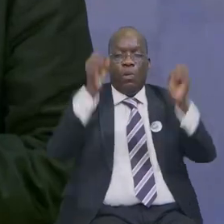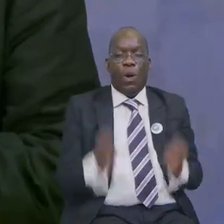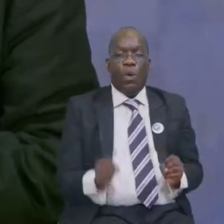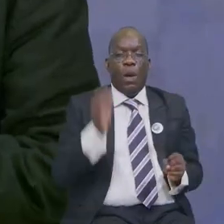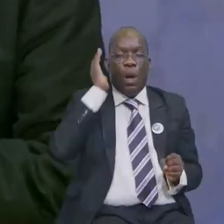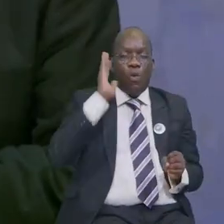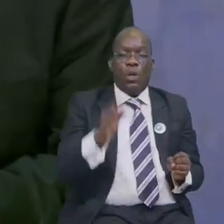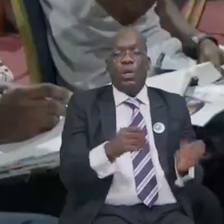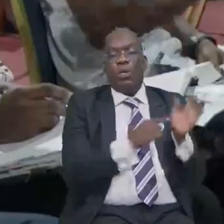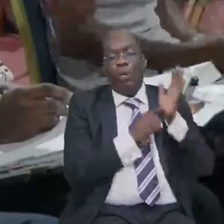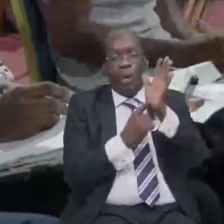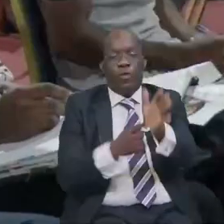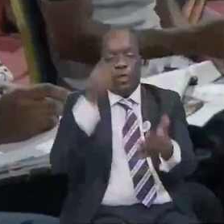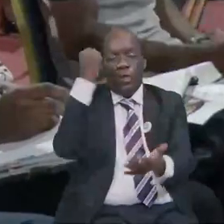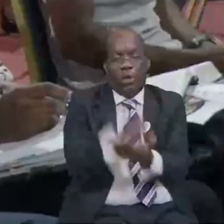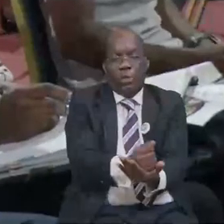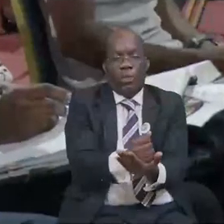se manifester.